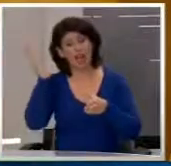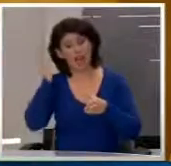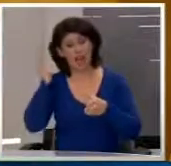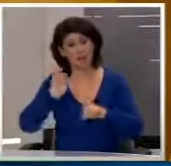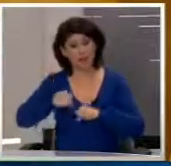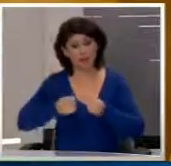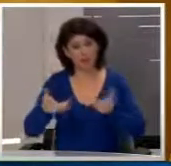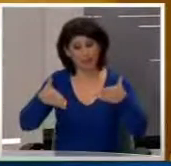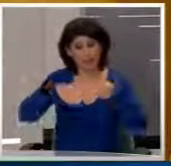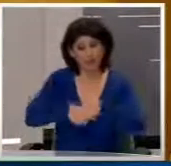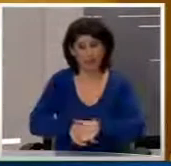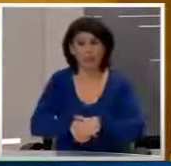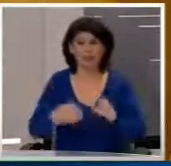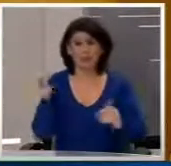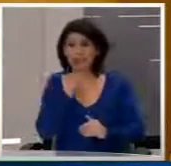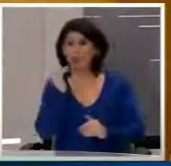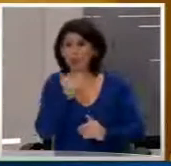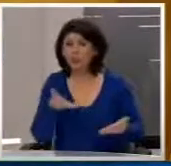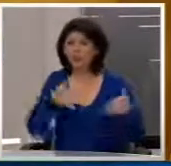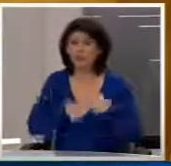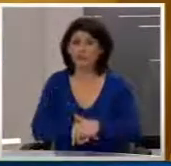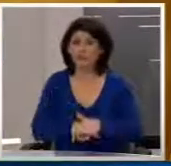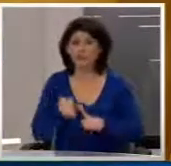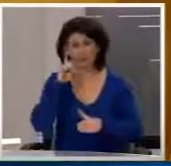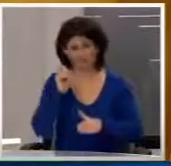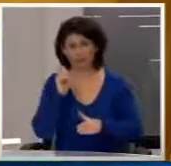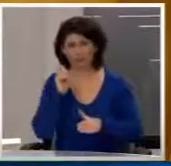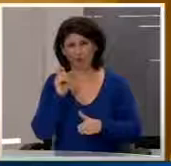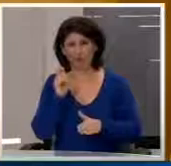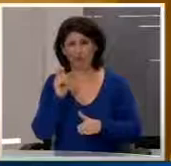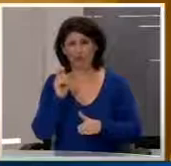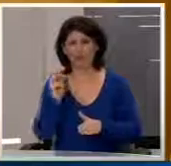προσπάθεια να κουκουλώσουμε και να κλείσουμε άρον-άρον. Ξέρετε ποια είναι η μπλόφα?